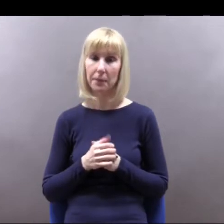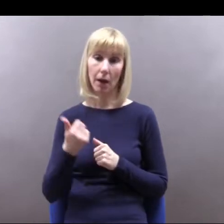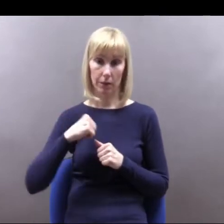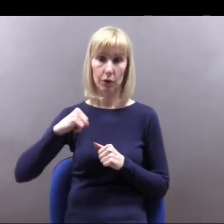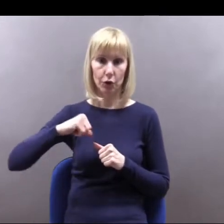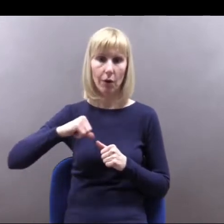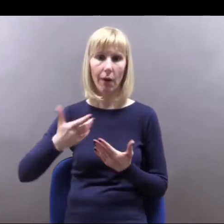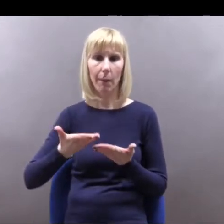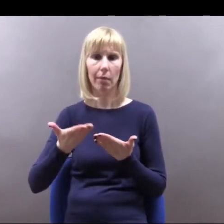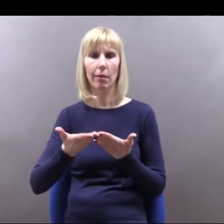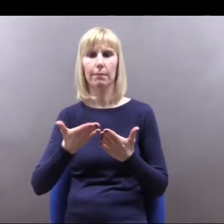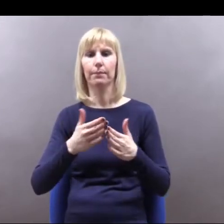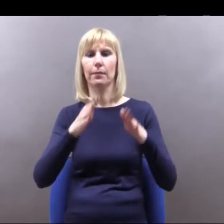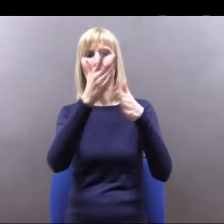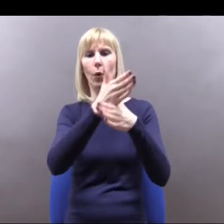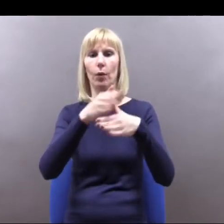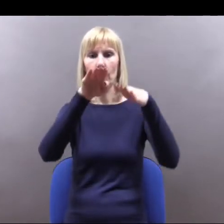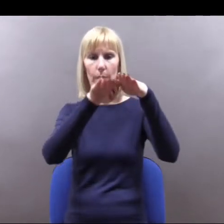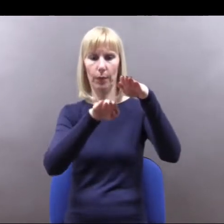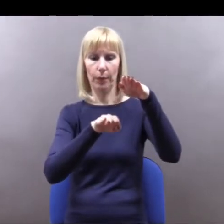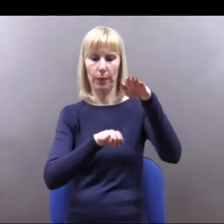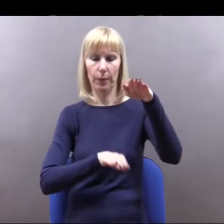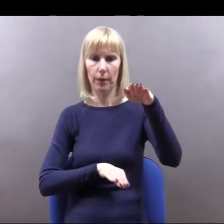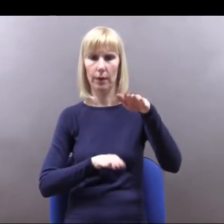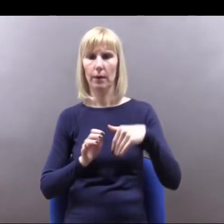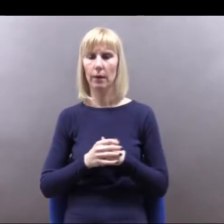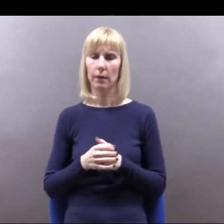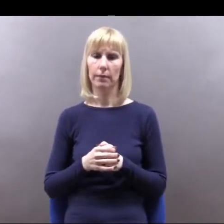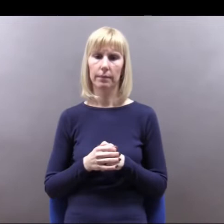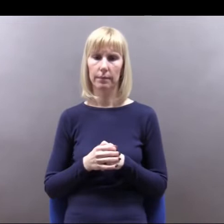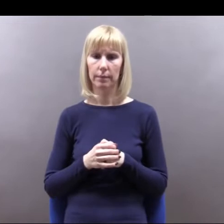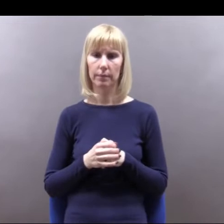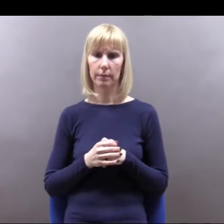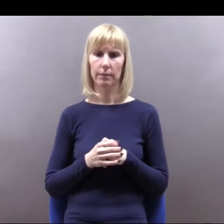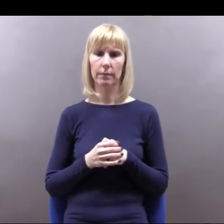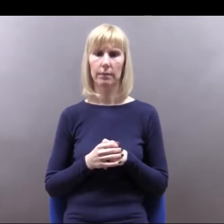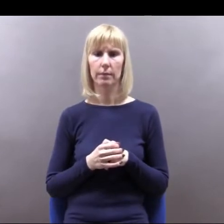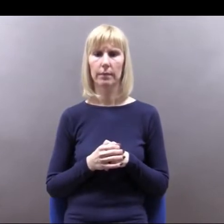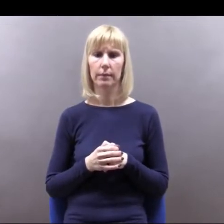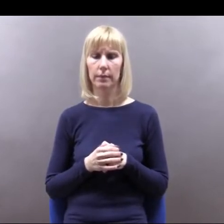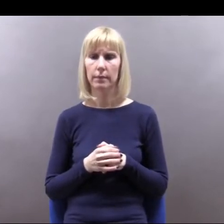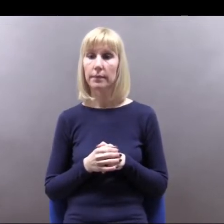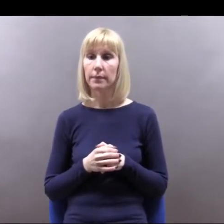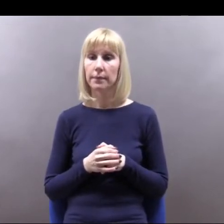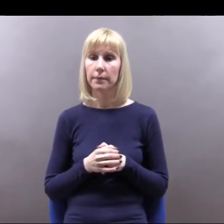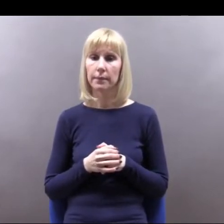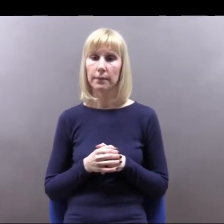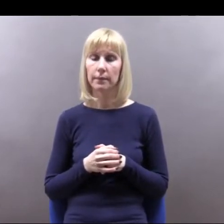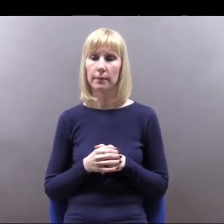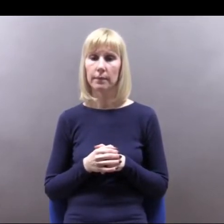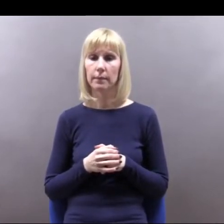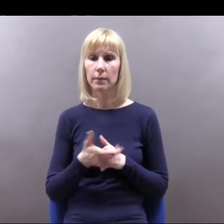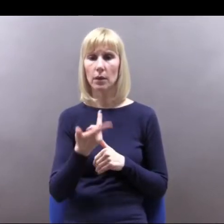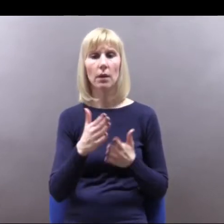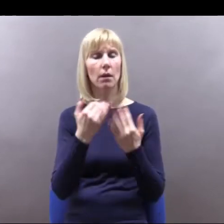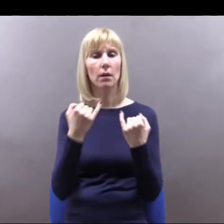które mogą wykluczać to rozwiązanie w tym przypadku, czy też w podobnych przypadkach, w Łodzi chcieli władze miasta